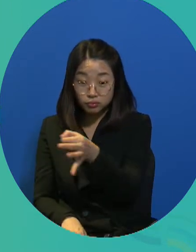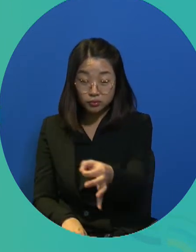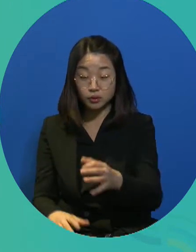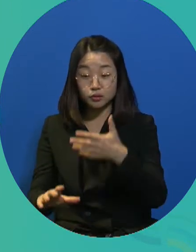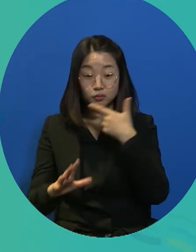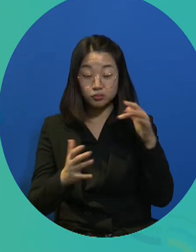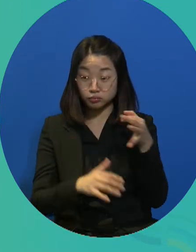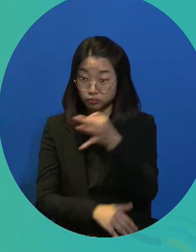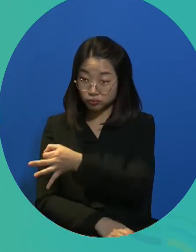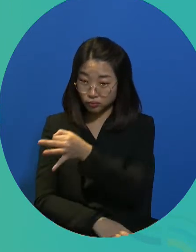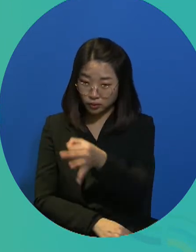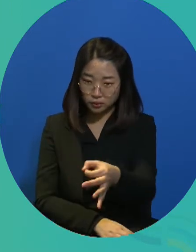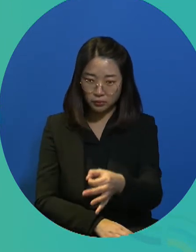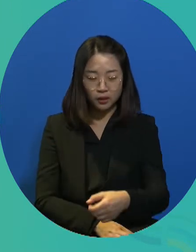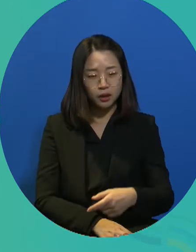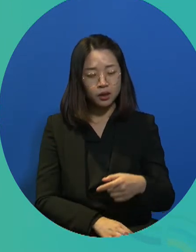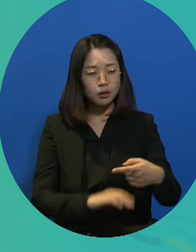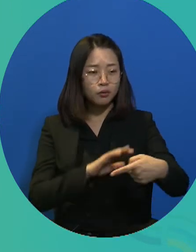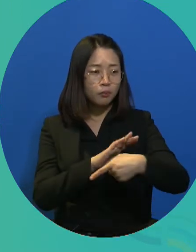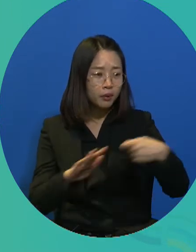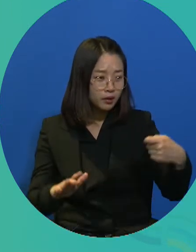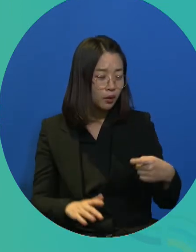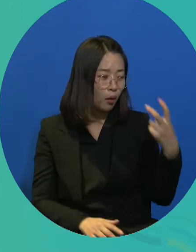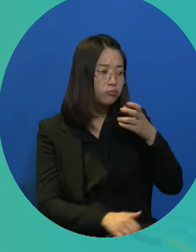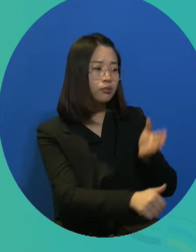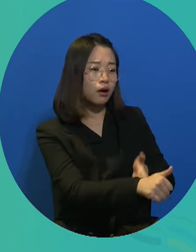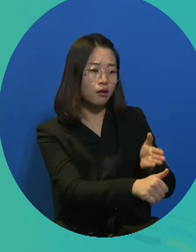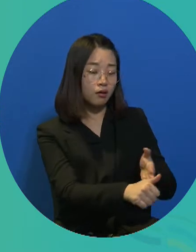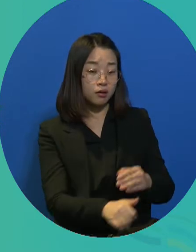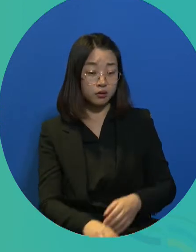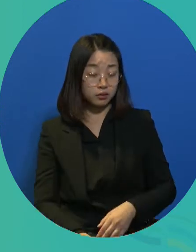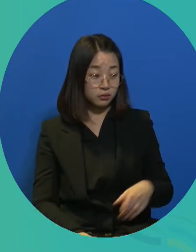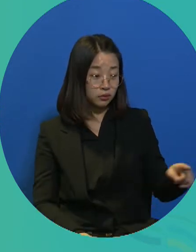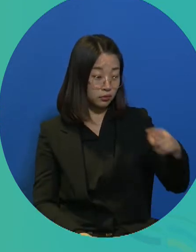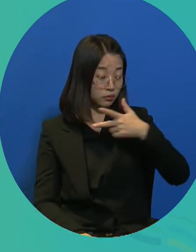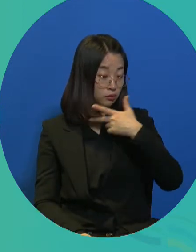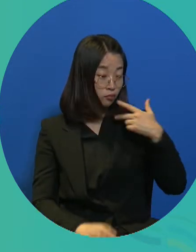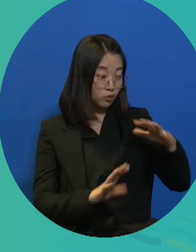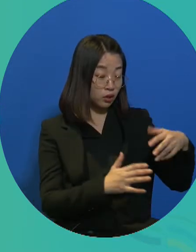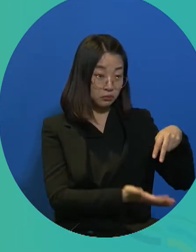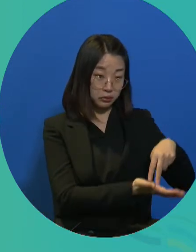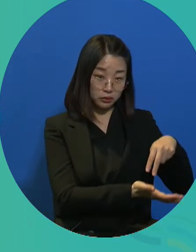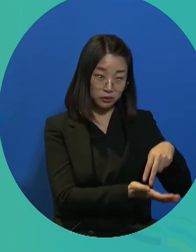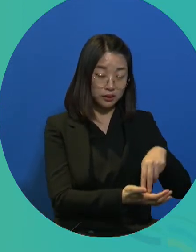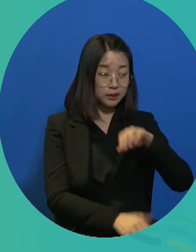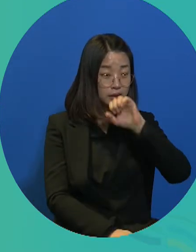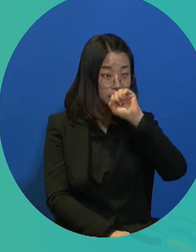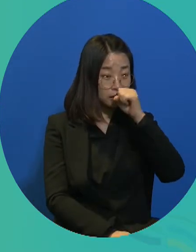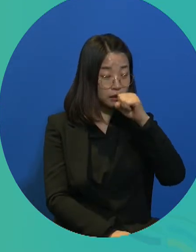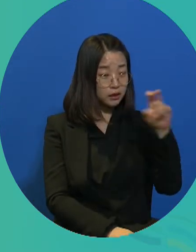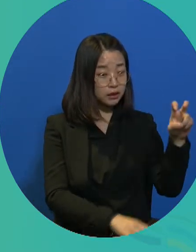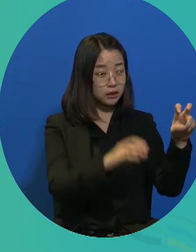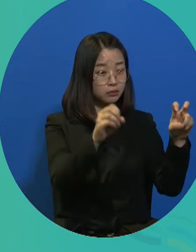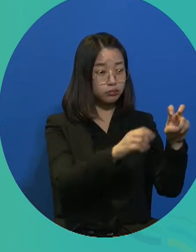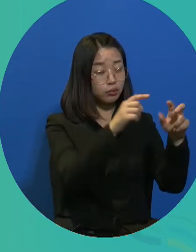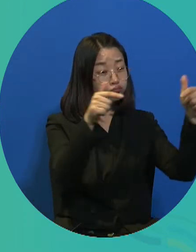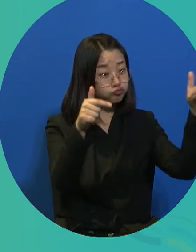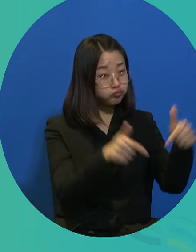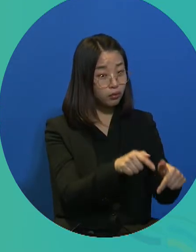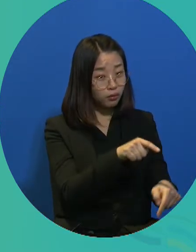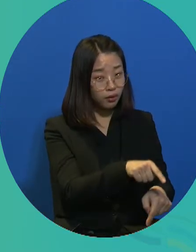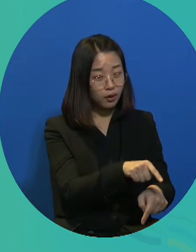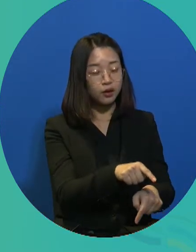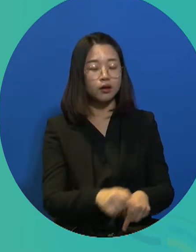많기 때문에 이것을 관리를 해야 된다라고 하지만, 그것을 근거 삼아서 장애생활수단 예산을 20%나 삭감을